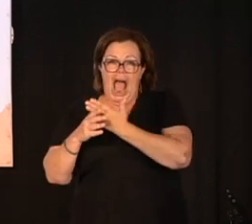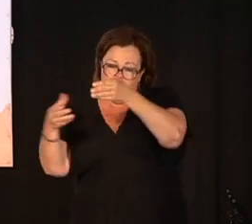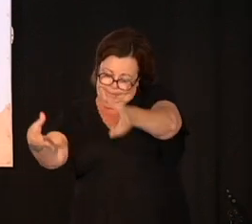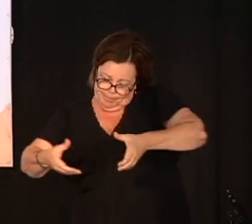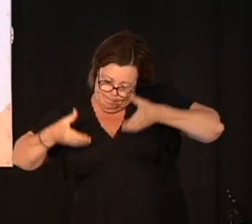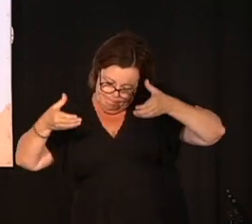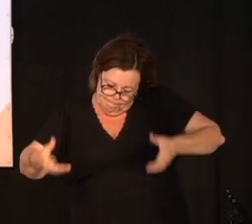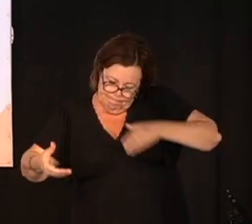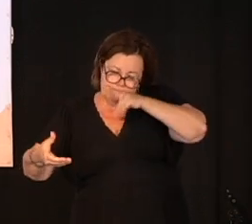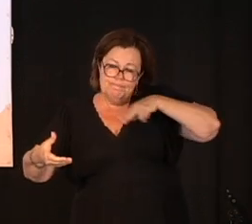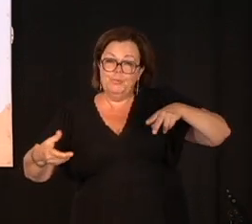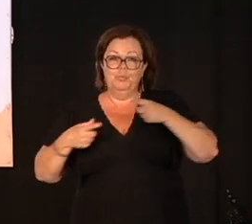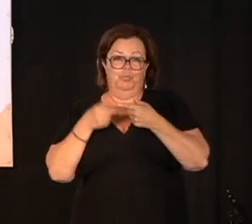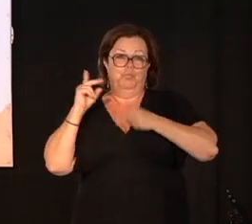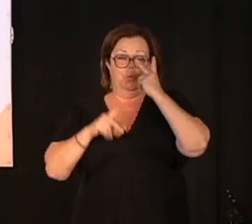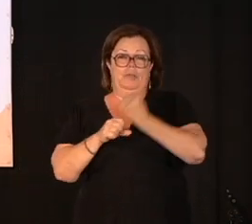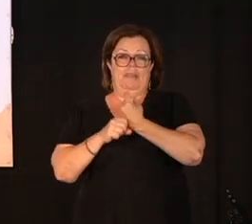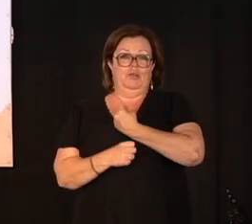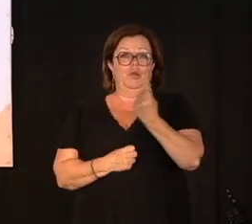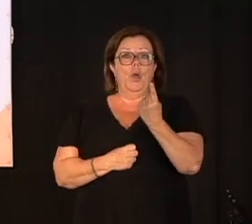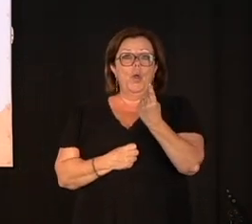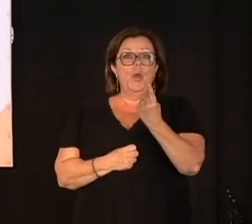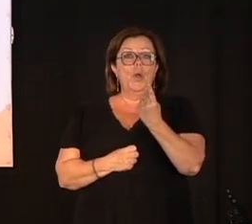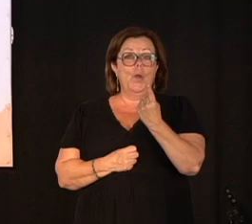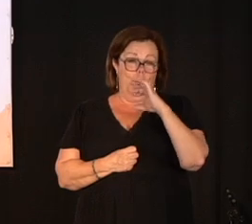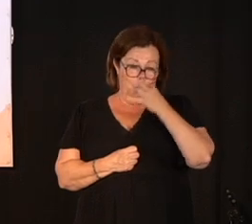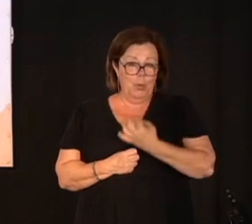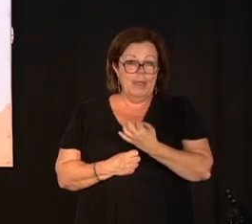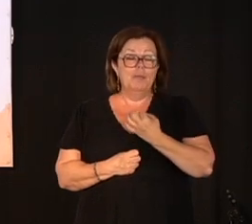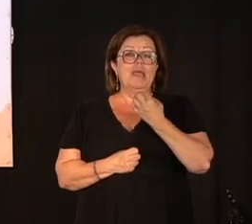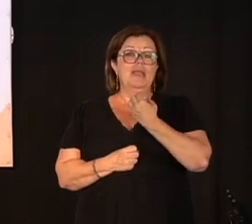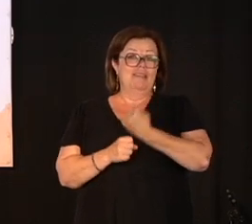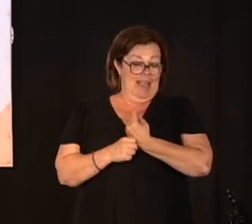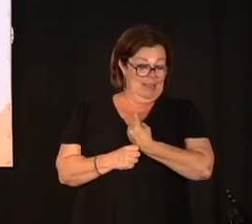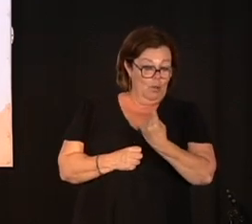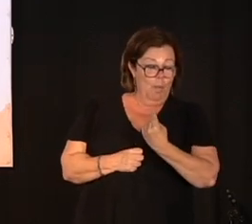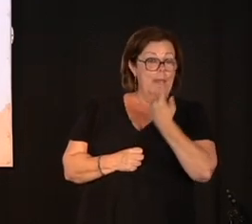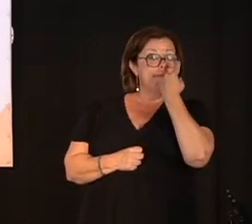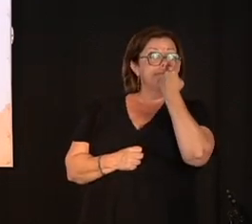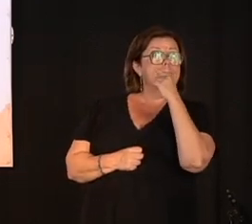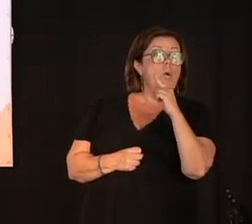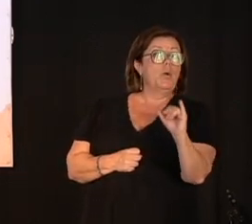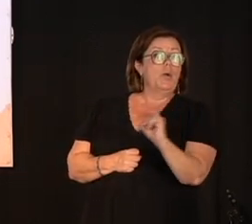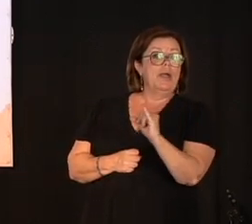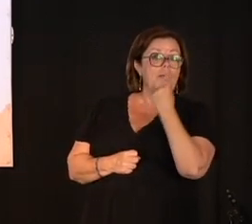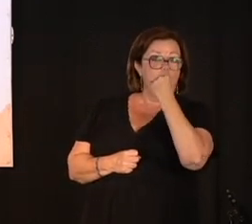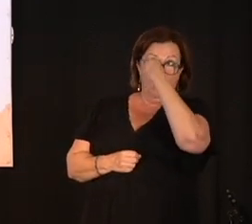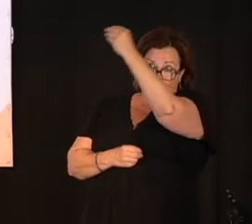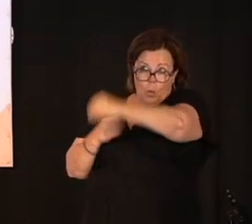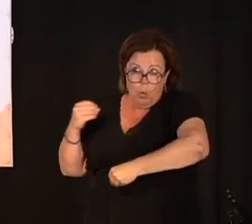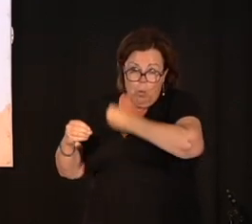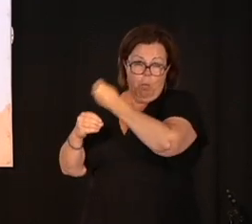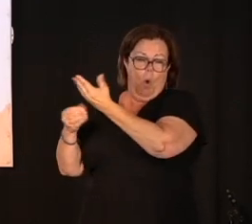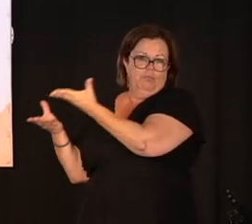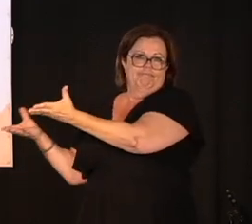qui est éloigné du monde. Mais je crois que l'idée qu'on travaille pour le monde, qu'on est au monde aussi comme tout le monde, est essentielle. Et je suis